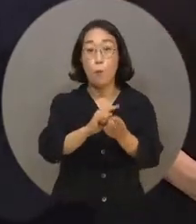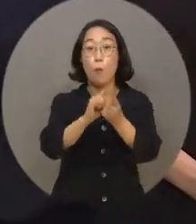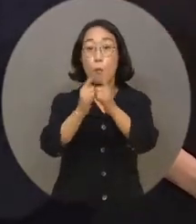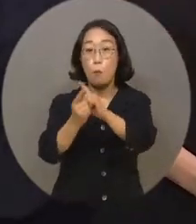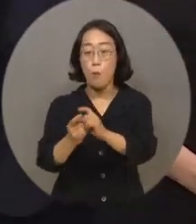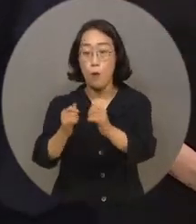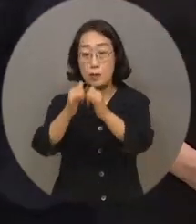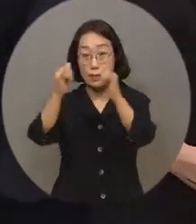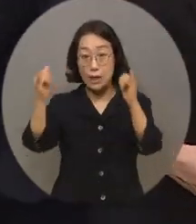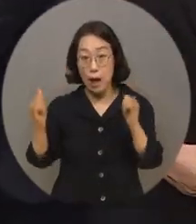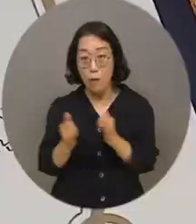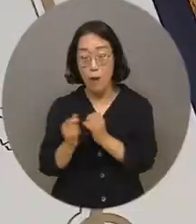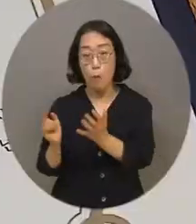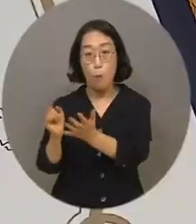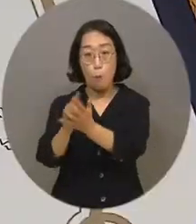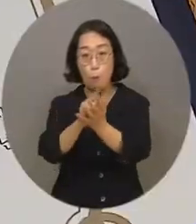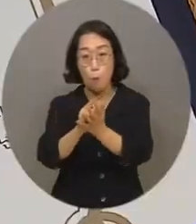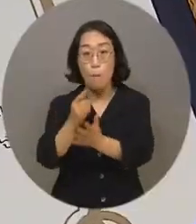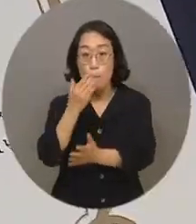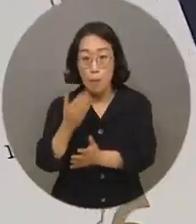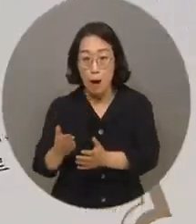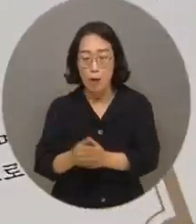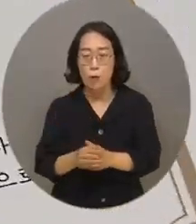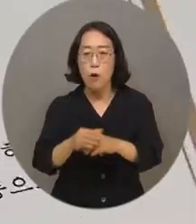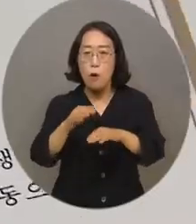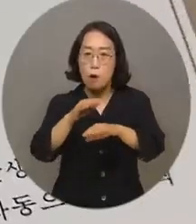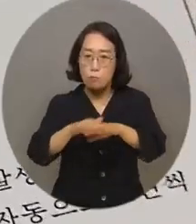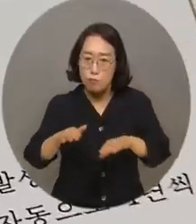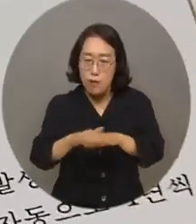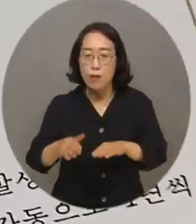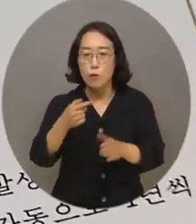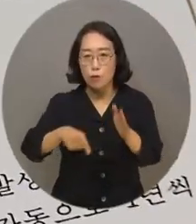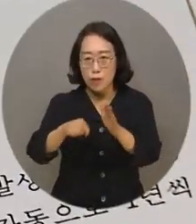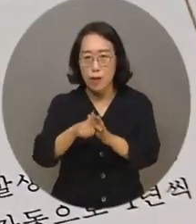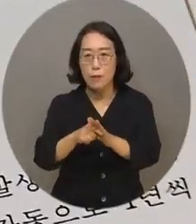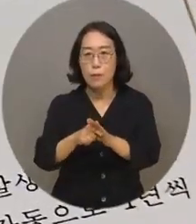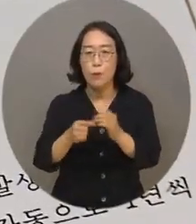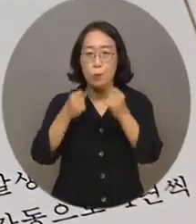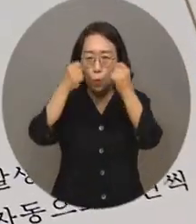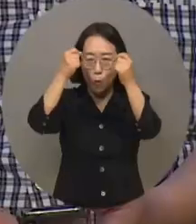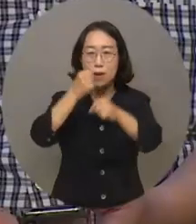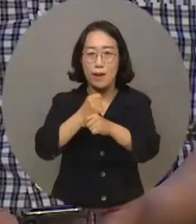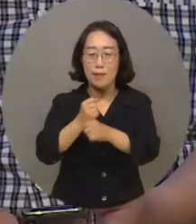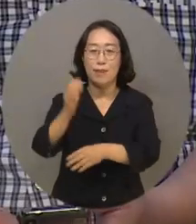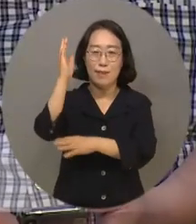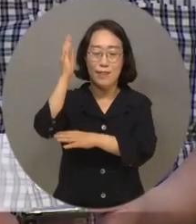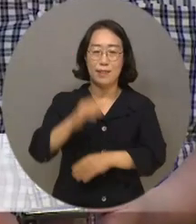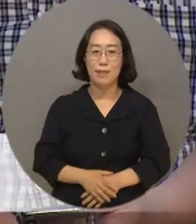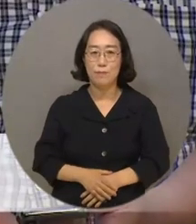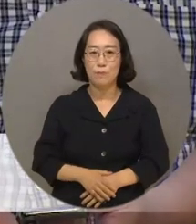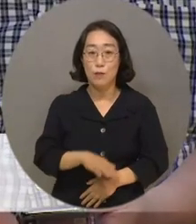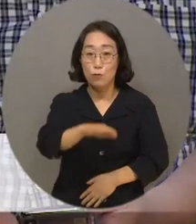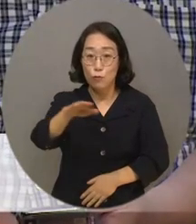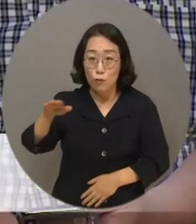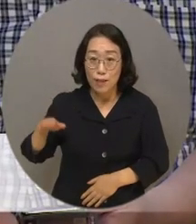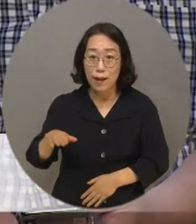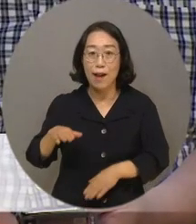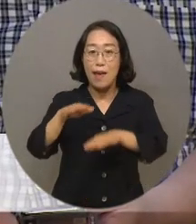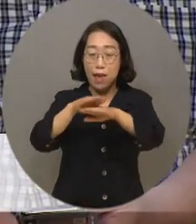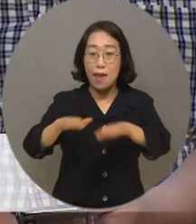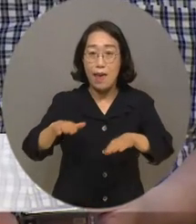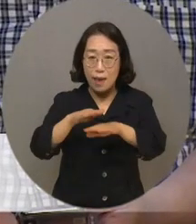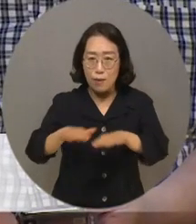만들어 탈시설을 둘러싼 갈등 해결에 초석을 다지겠다는 의지를 보였습니다. 우리가 헤쳐나가야 할